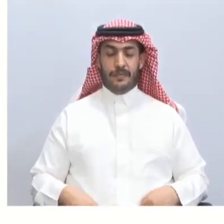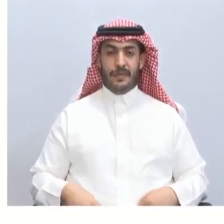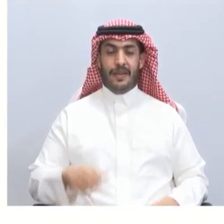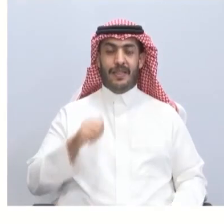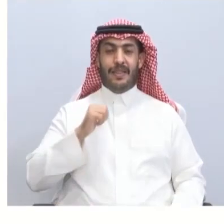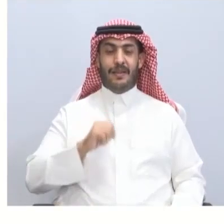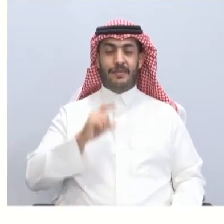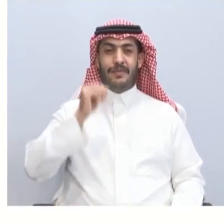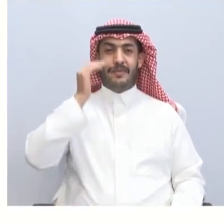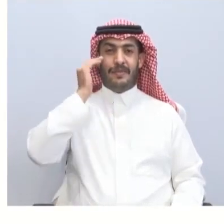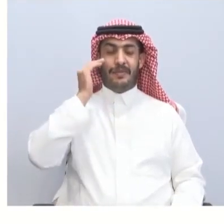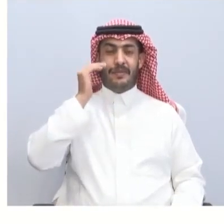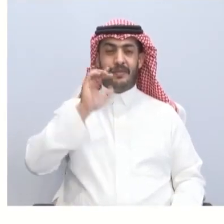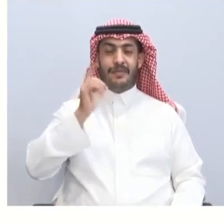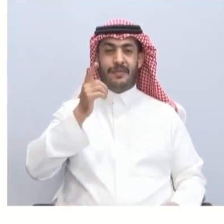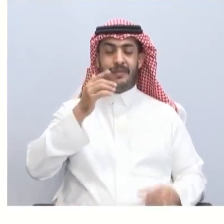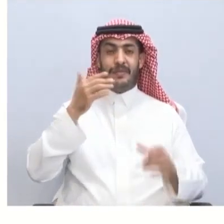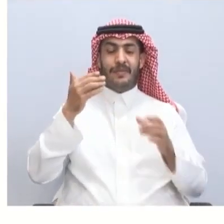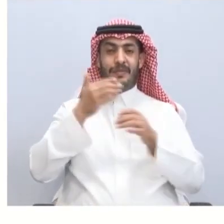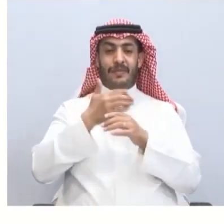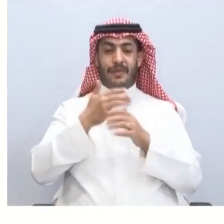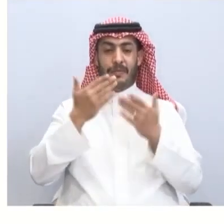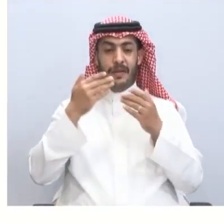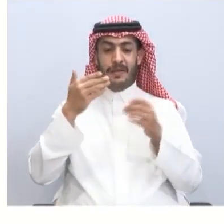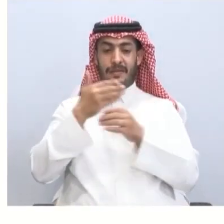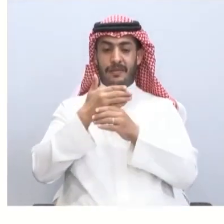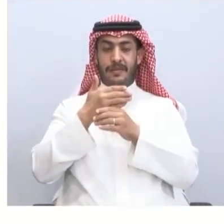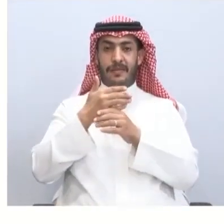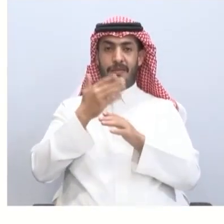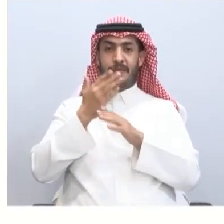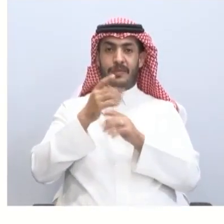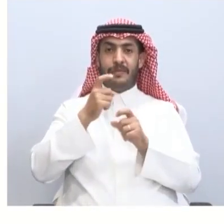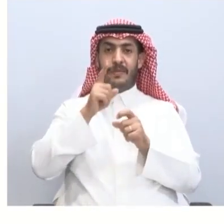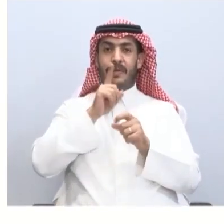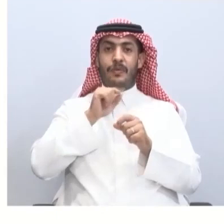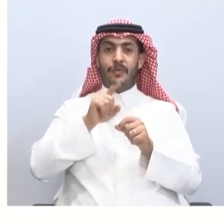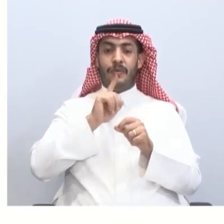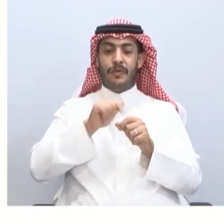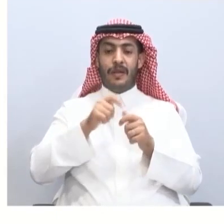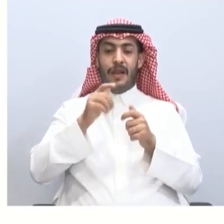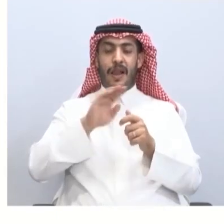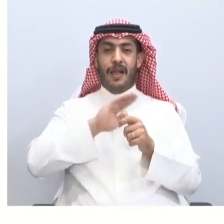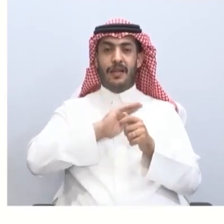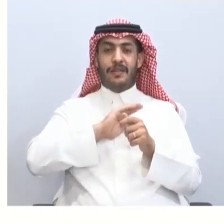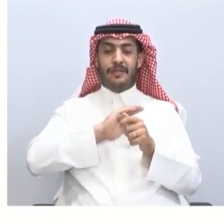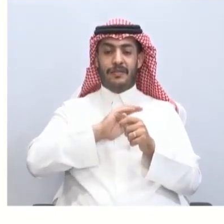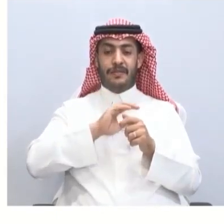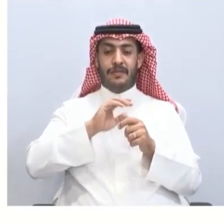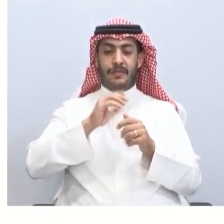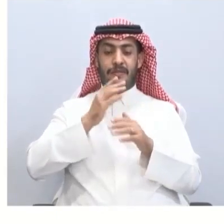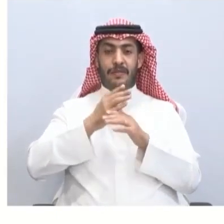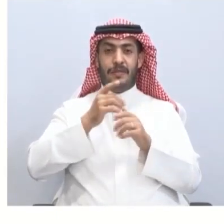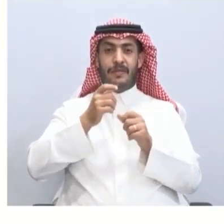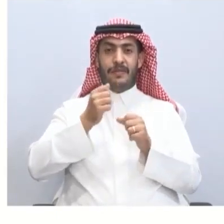انه لم يقم بالدخول الى مكه لانها موسما او كانت موسم الحج